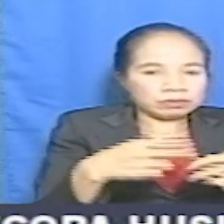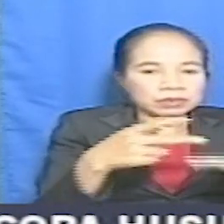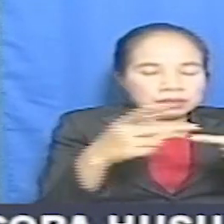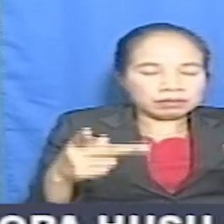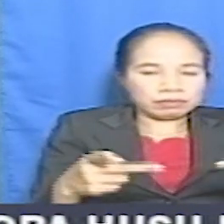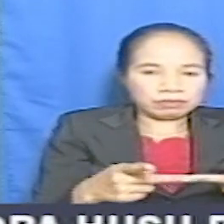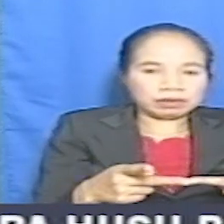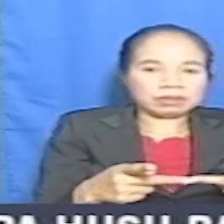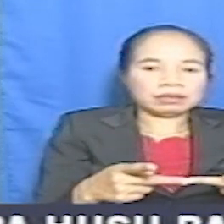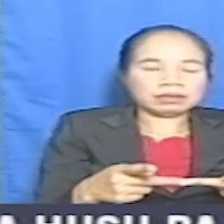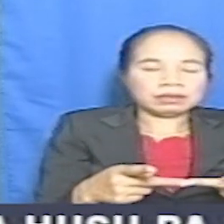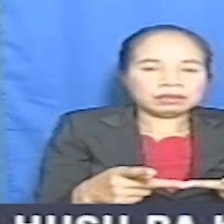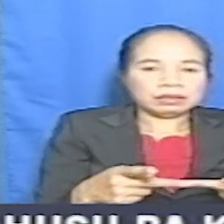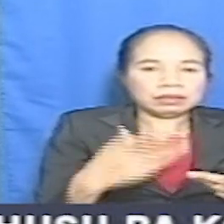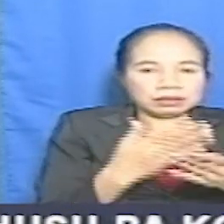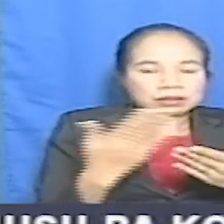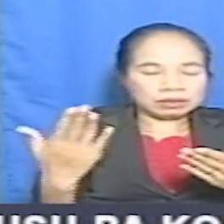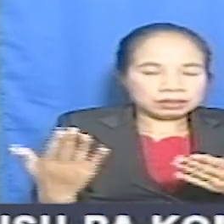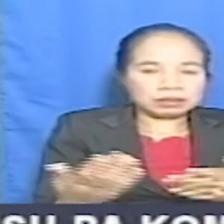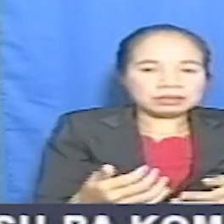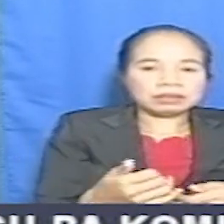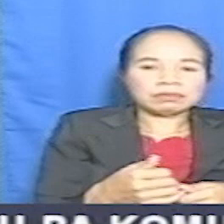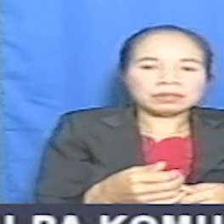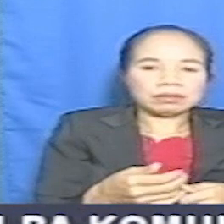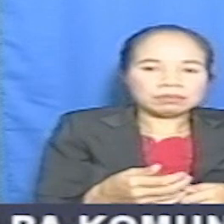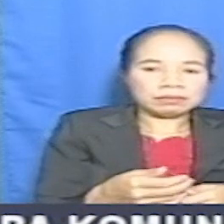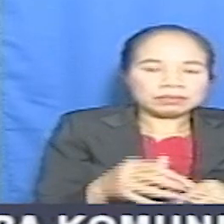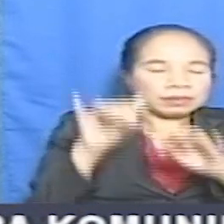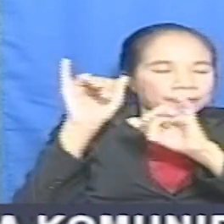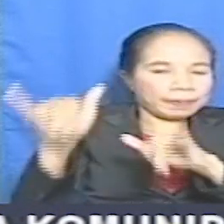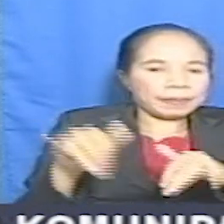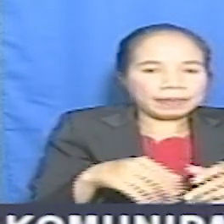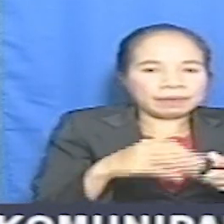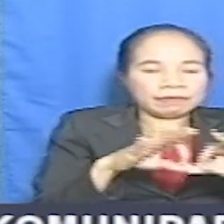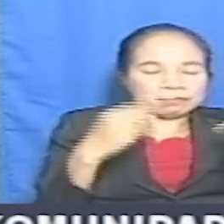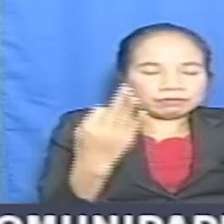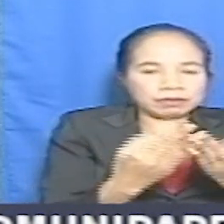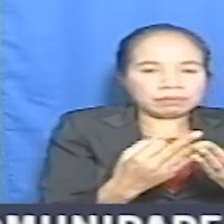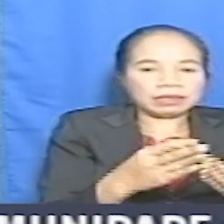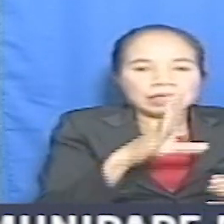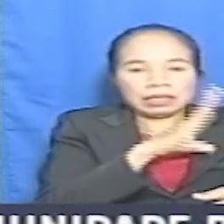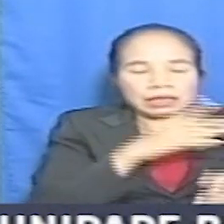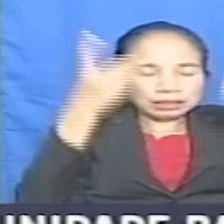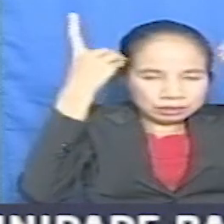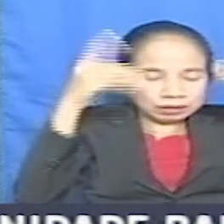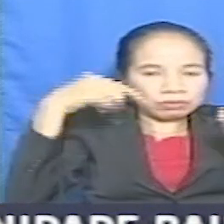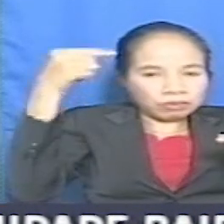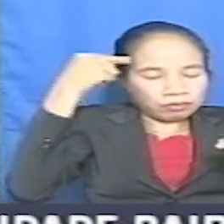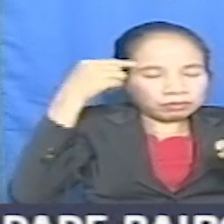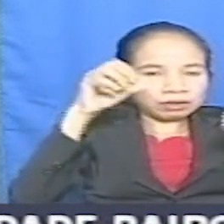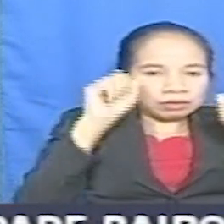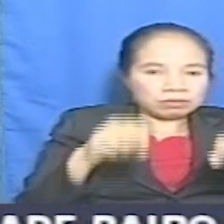hela risiko mos sir nia sasan sir ne be maka sira hela ena ba. Familia hirak ne hein desizau governo atu